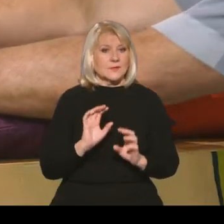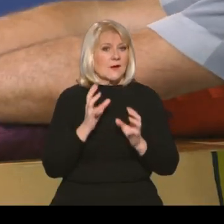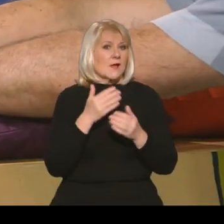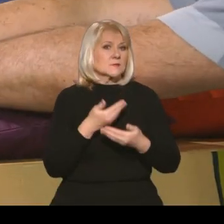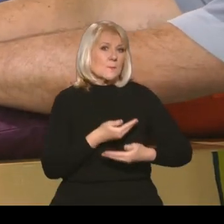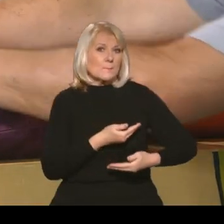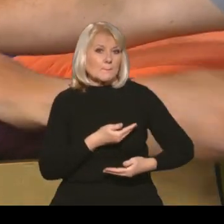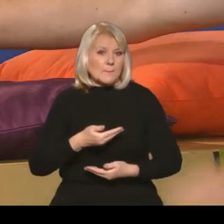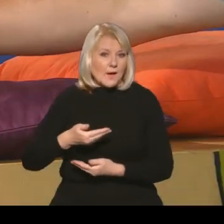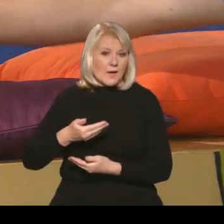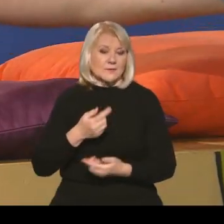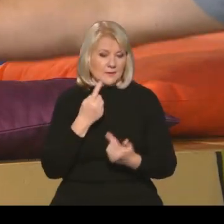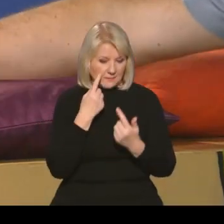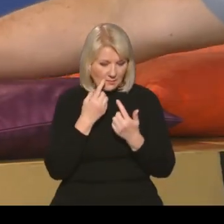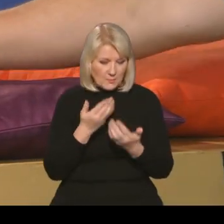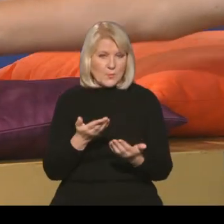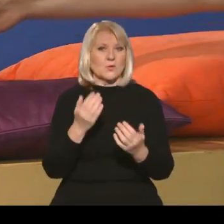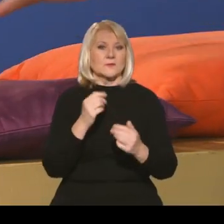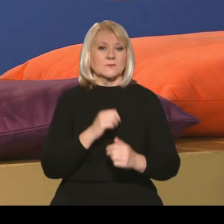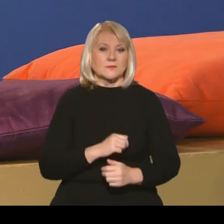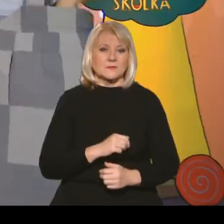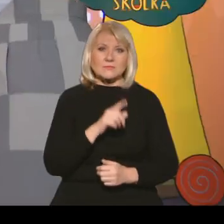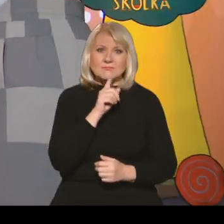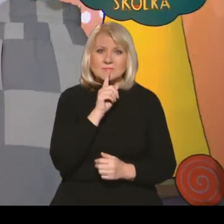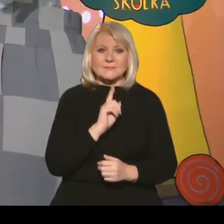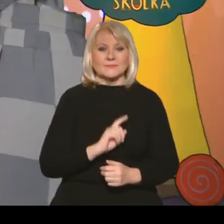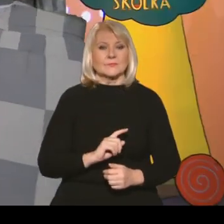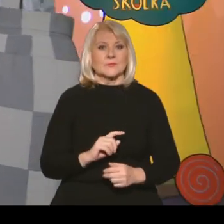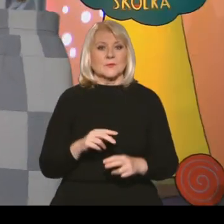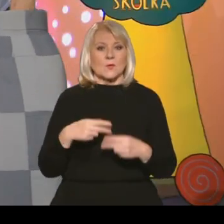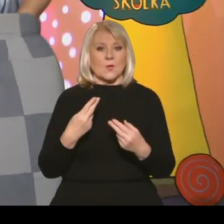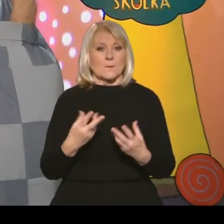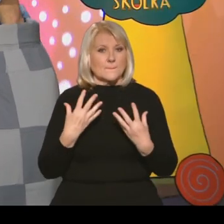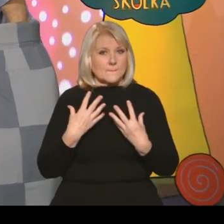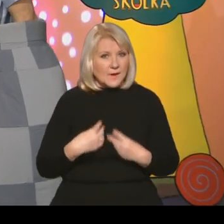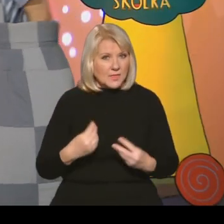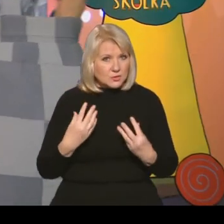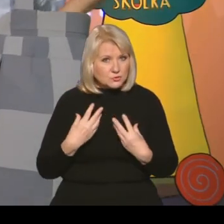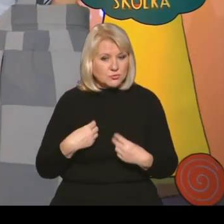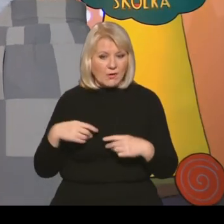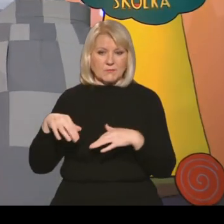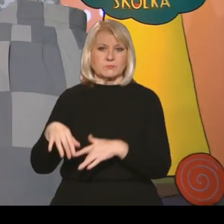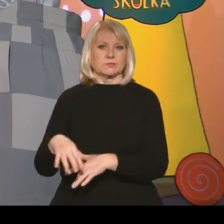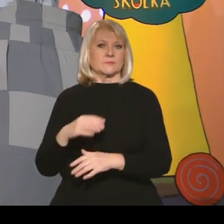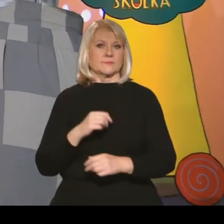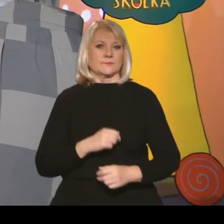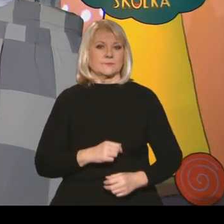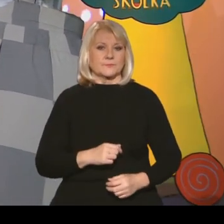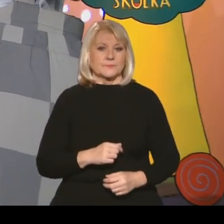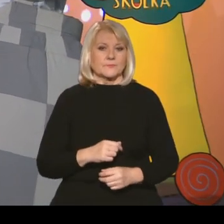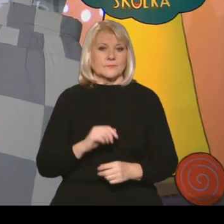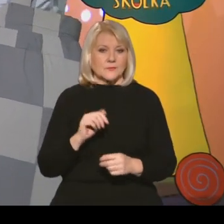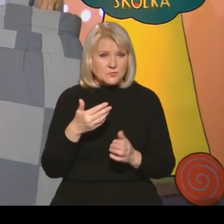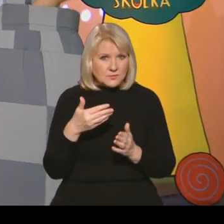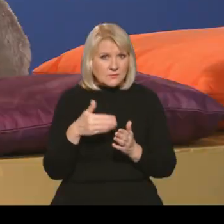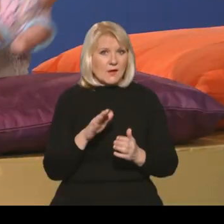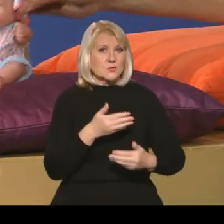krásnou panenku, podívej se. A pak tady mám plyšáčka a